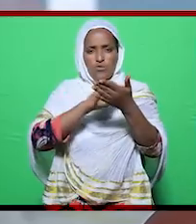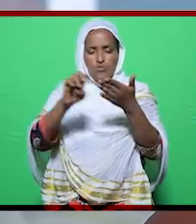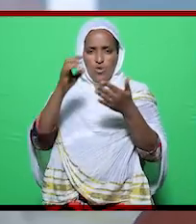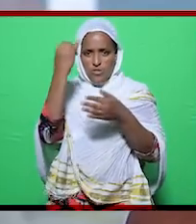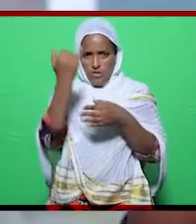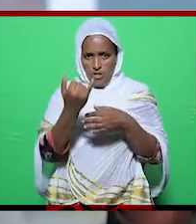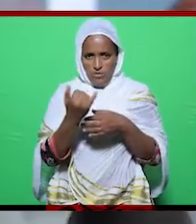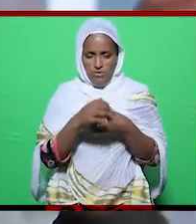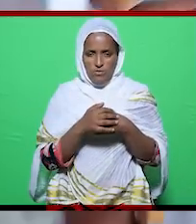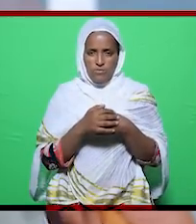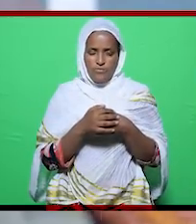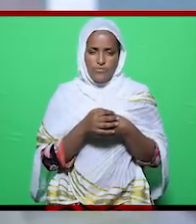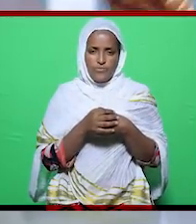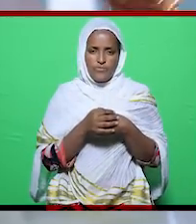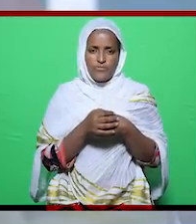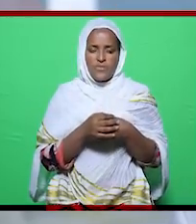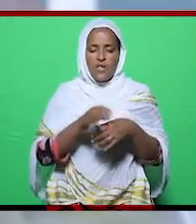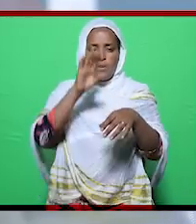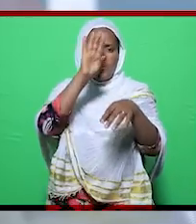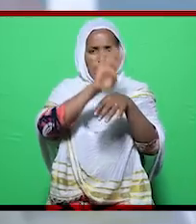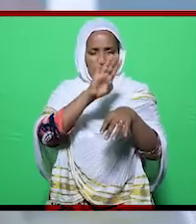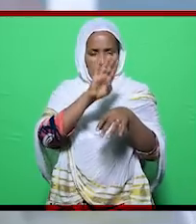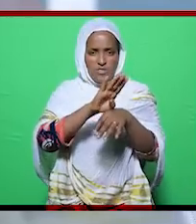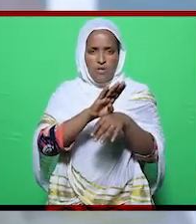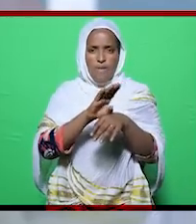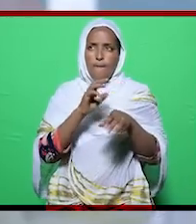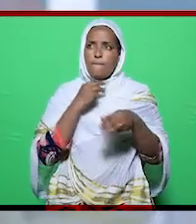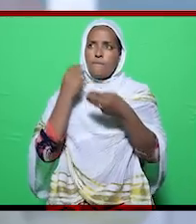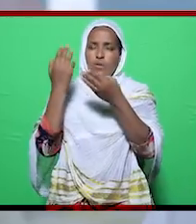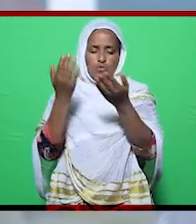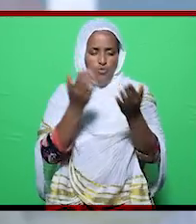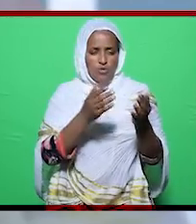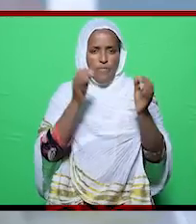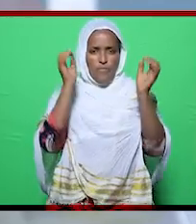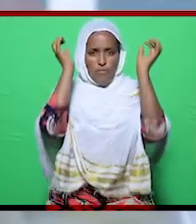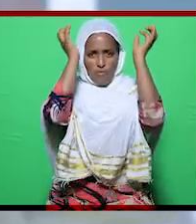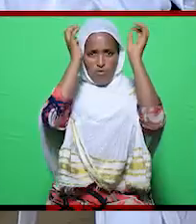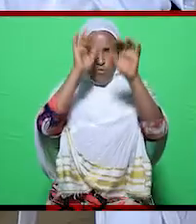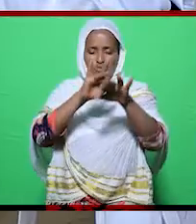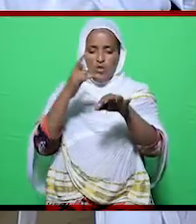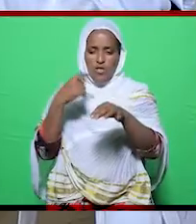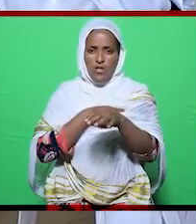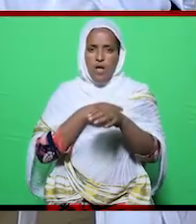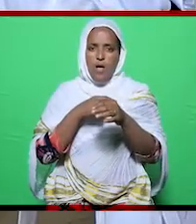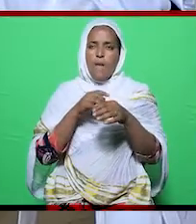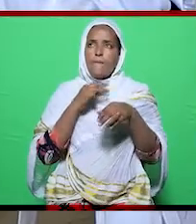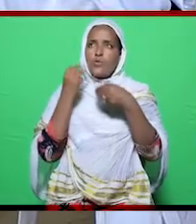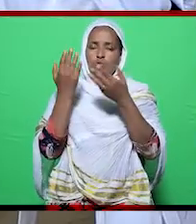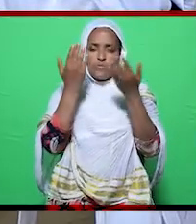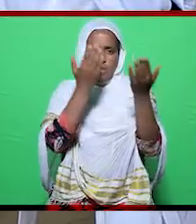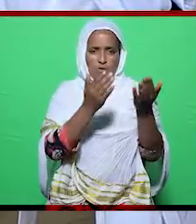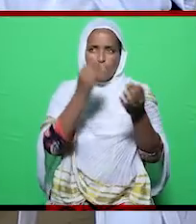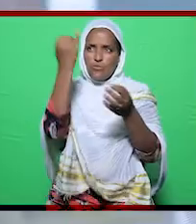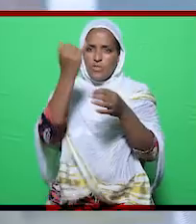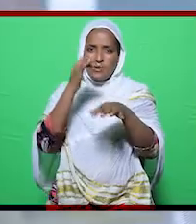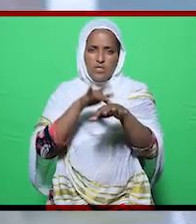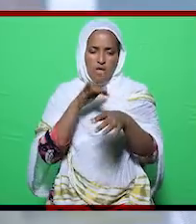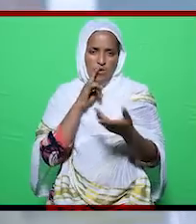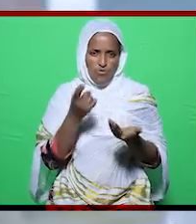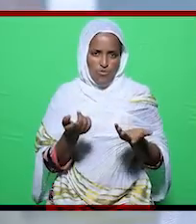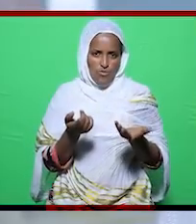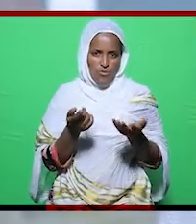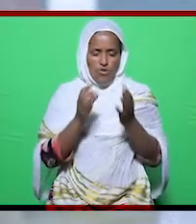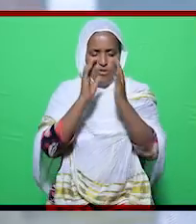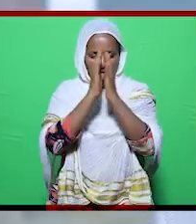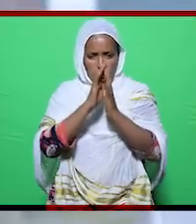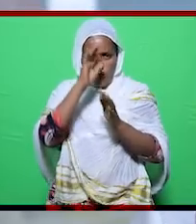ግን ካወጋገዱ በፊት ግን አያያዙ ጥንቃቄ የተመላበት ሲሆን ከእኛ ፎቶ በላይ ቅዱሳት ሥዕላት ቅድም እንዳልኳችሁ ነው።